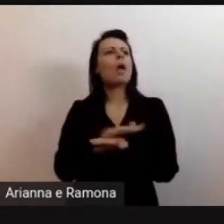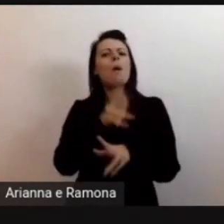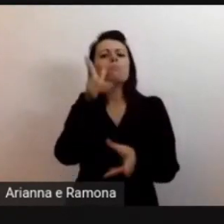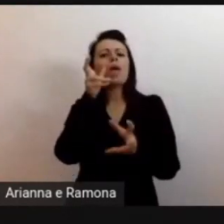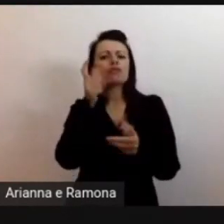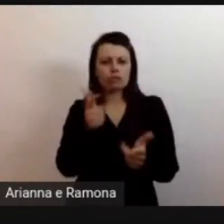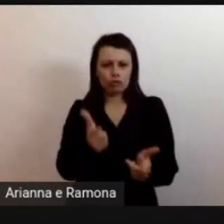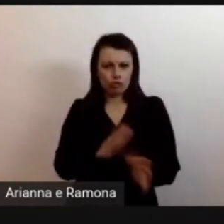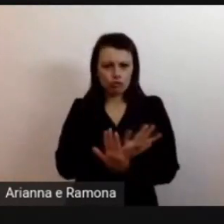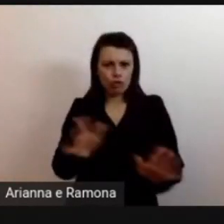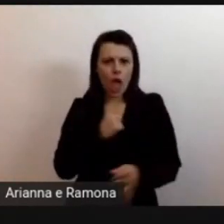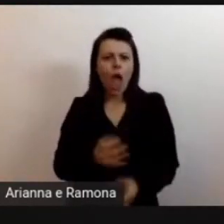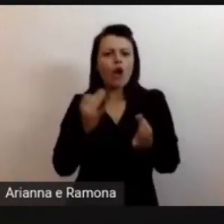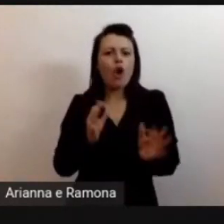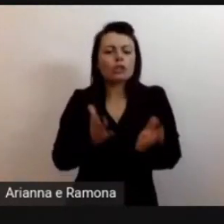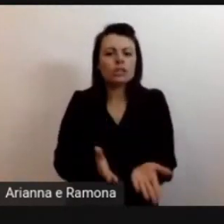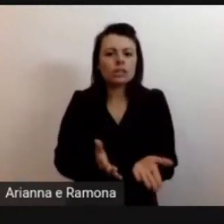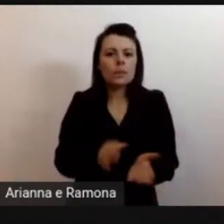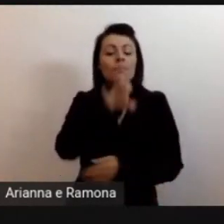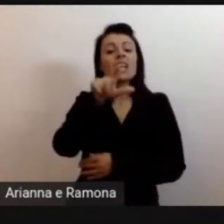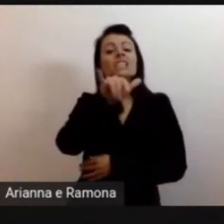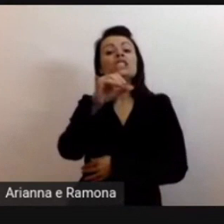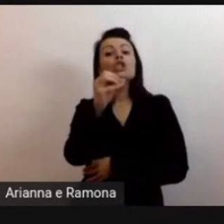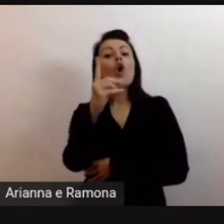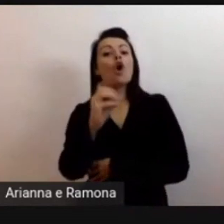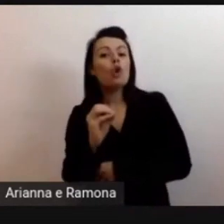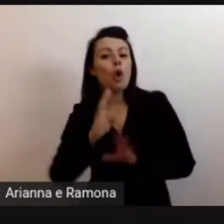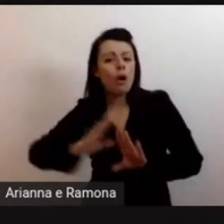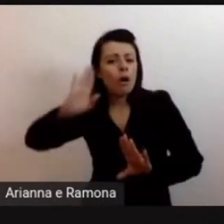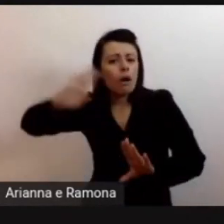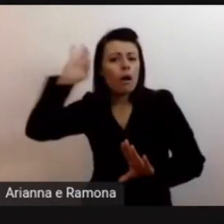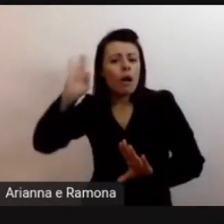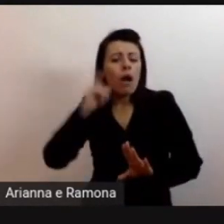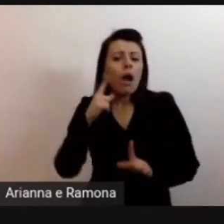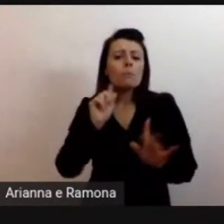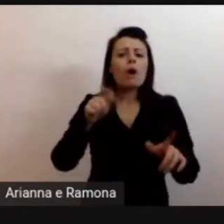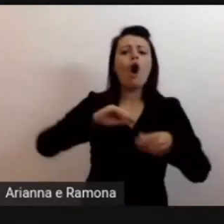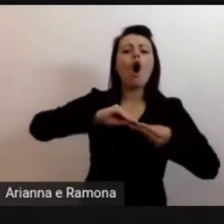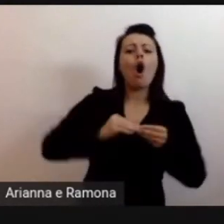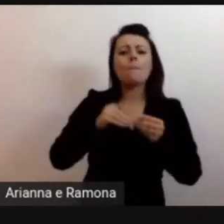voi dire esiodo che parlano quando